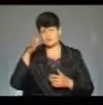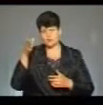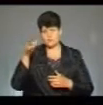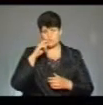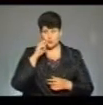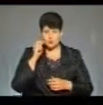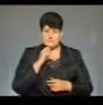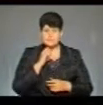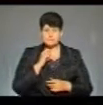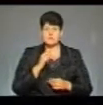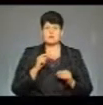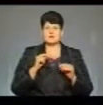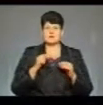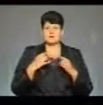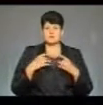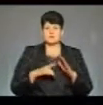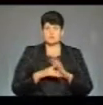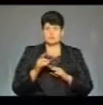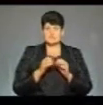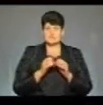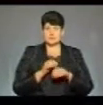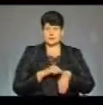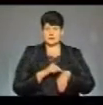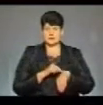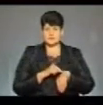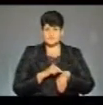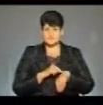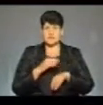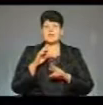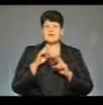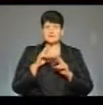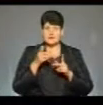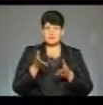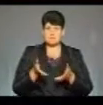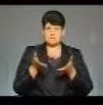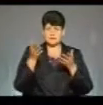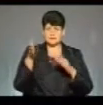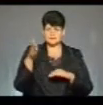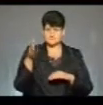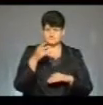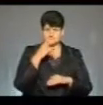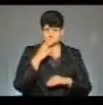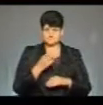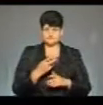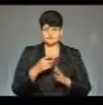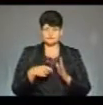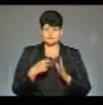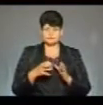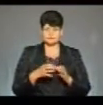України. Церемонія розпочалася о 10-й годині. Як піднімали синьо-жовтий стяг, бачила наша знімальна